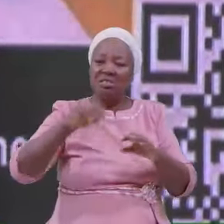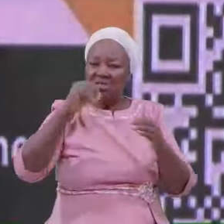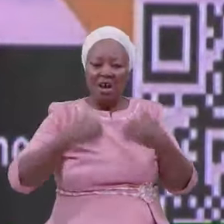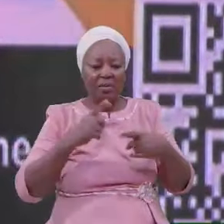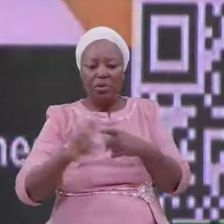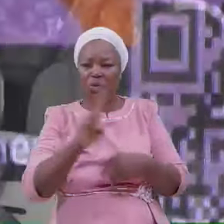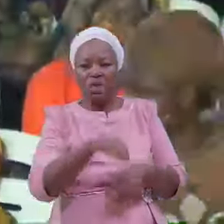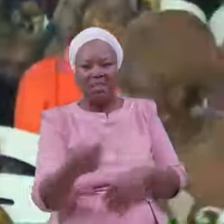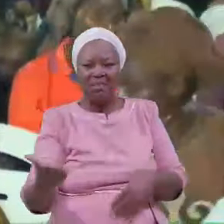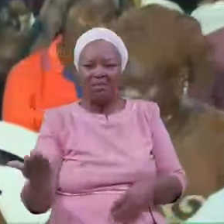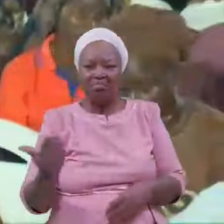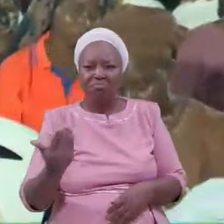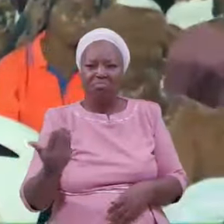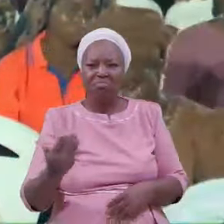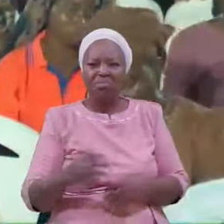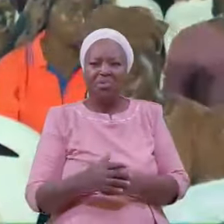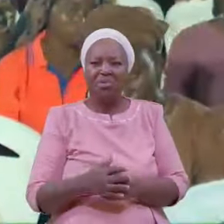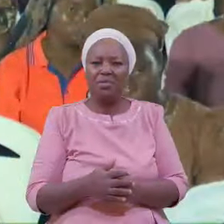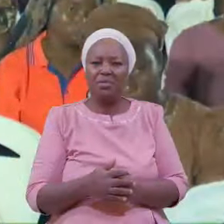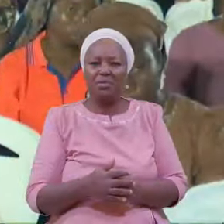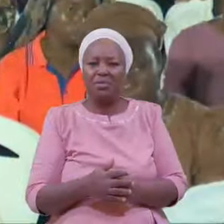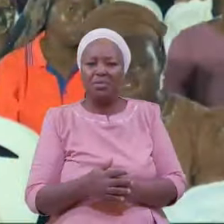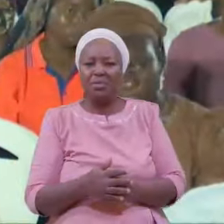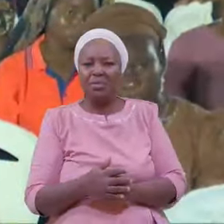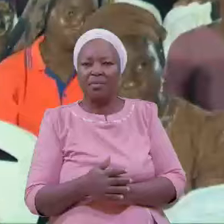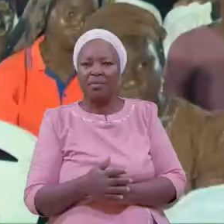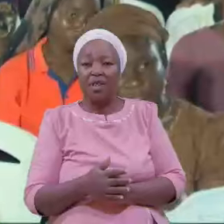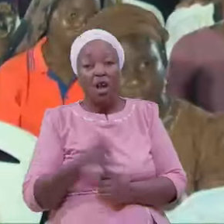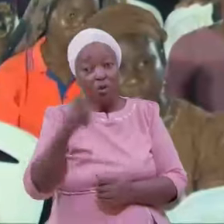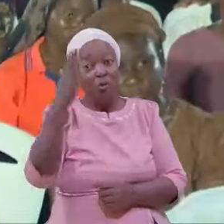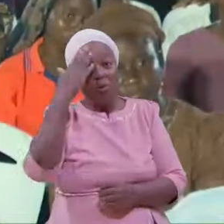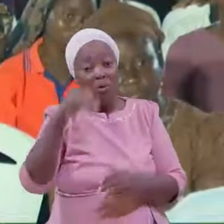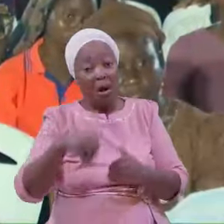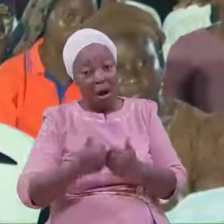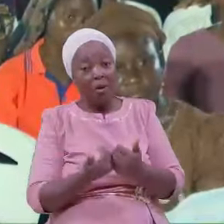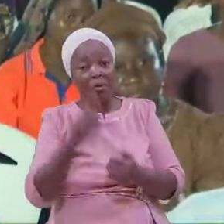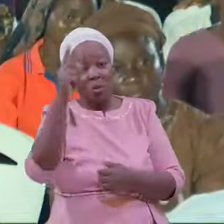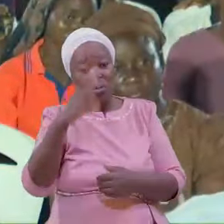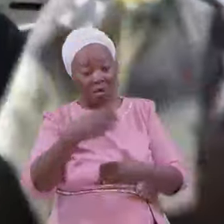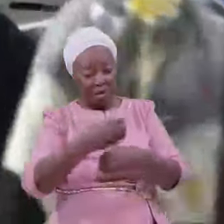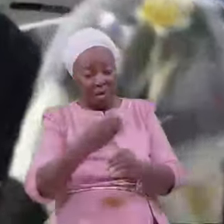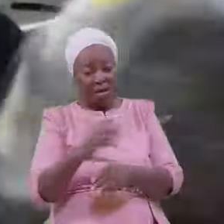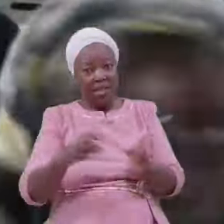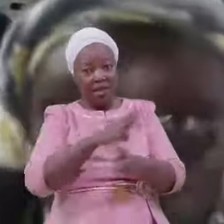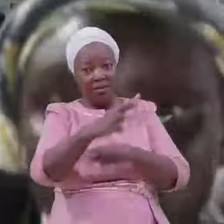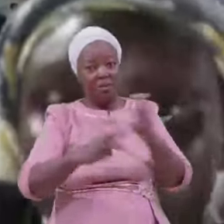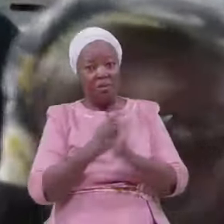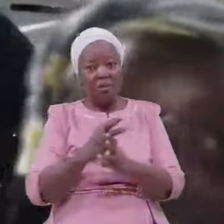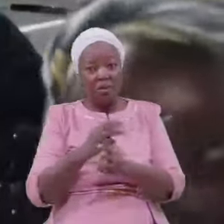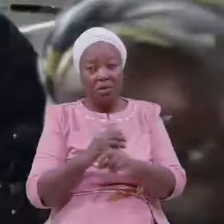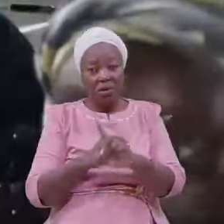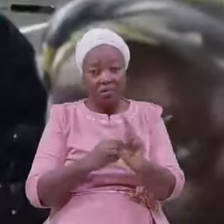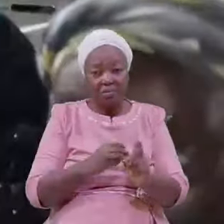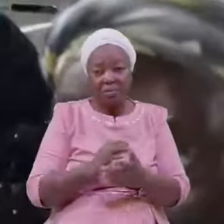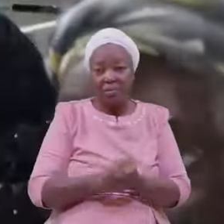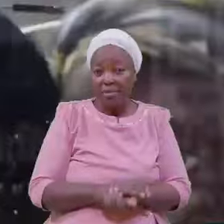niya kinakailangan gamitin ang anumang bagay. You know how God created the world? Alam mo ba kung paano nilikha ng Diyos